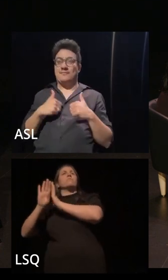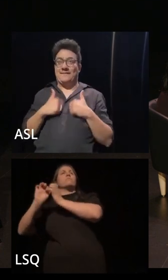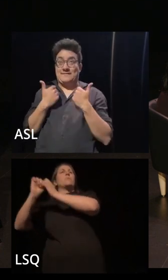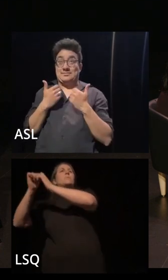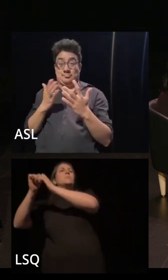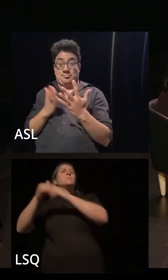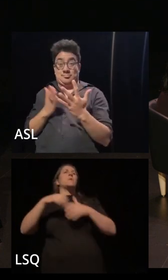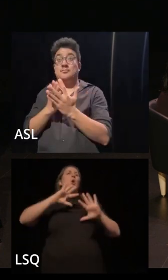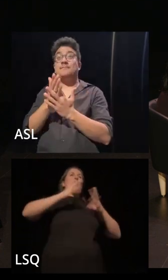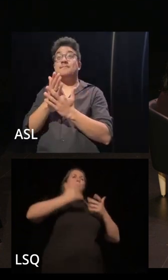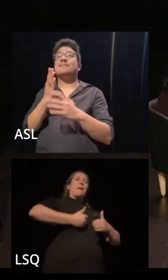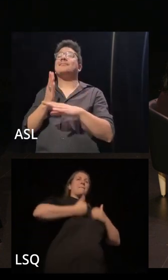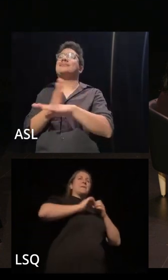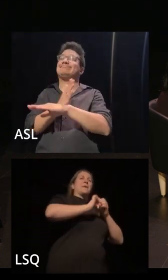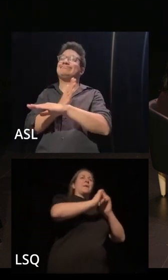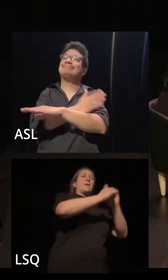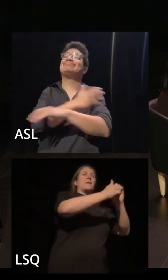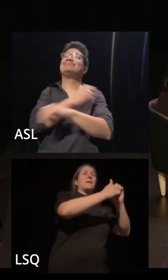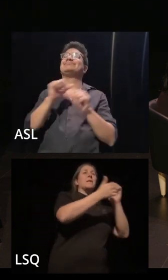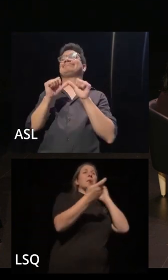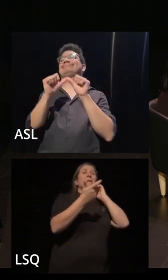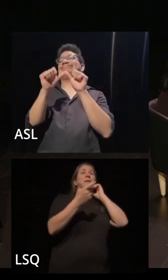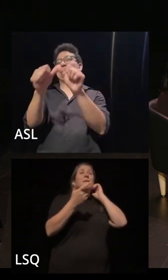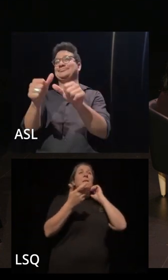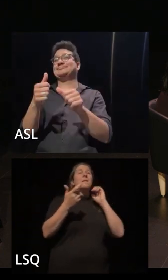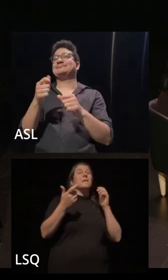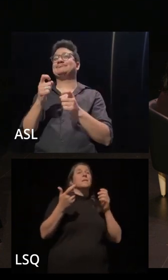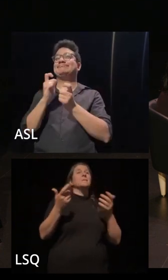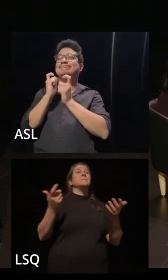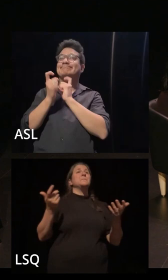un peu parce qu'on a eu cette discussion hier aussi de vivre à la frontière.